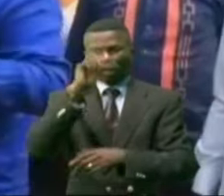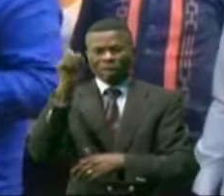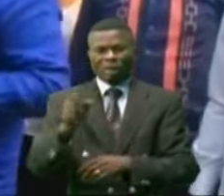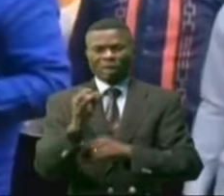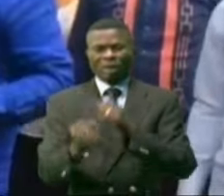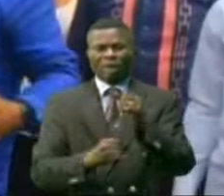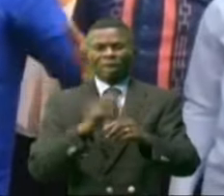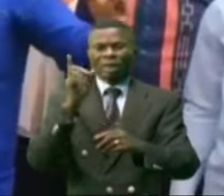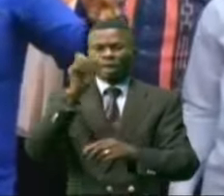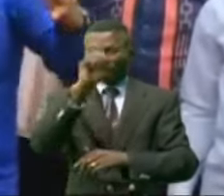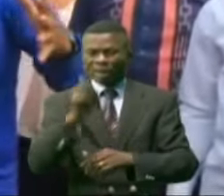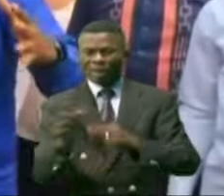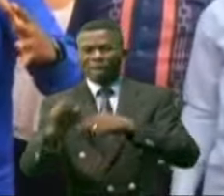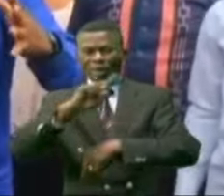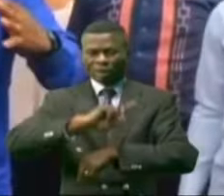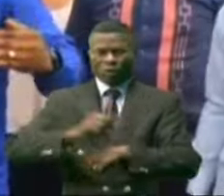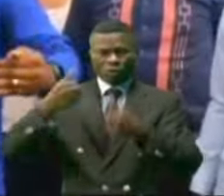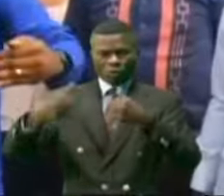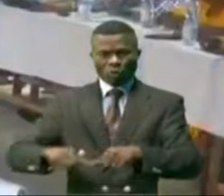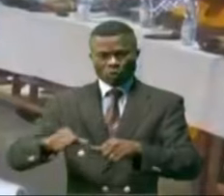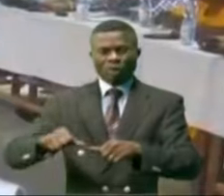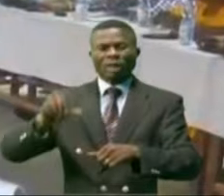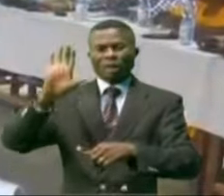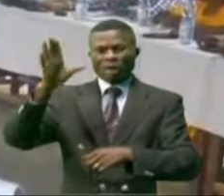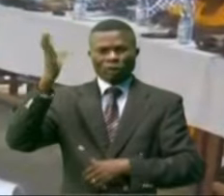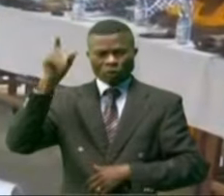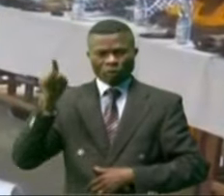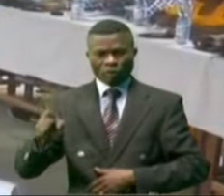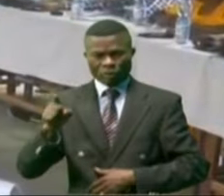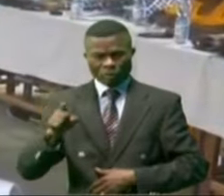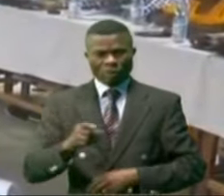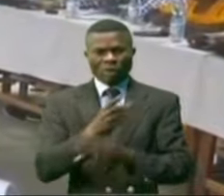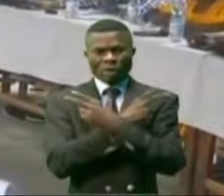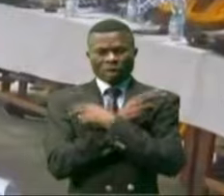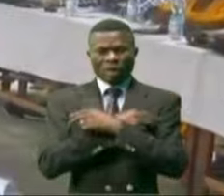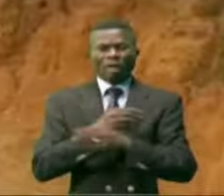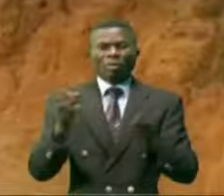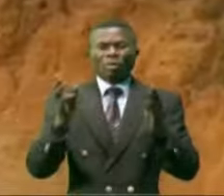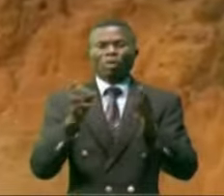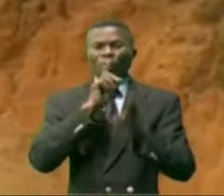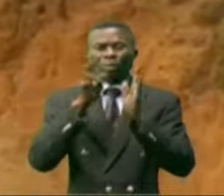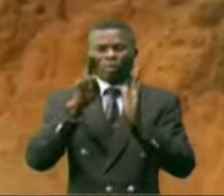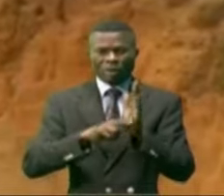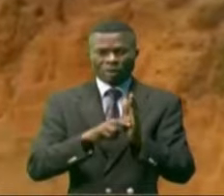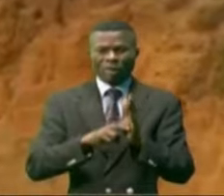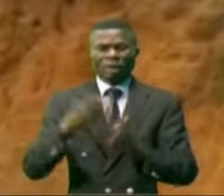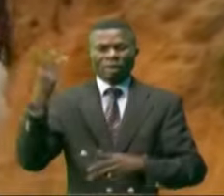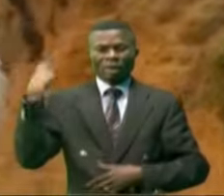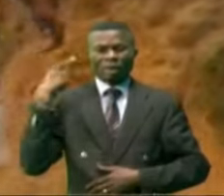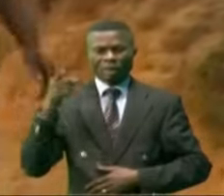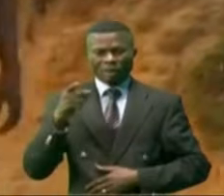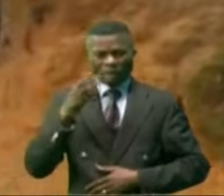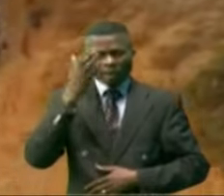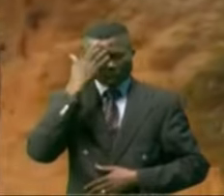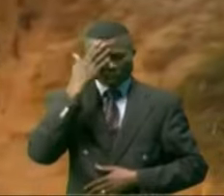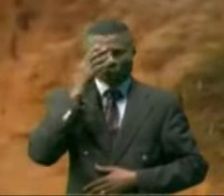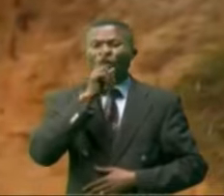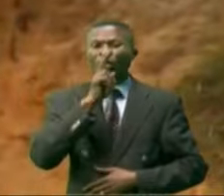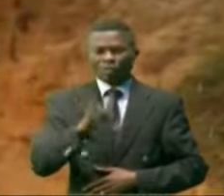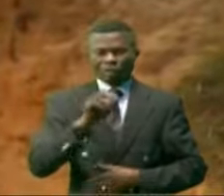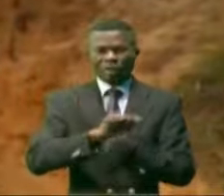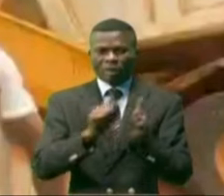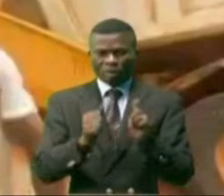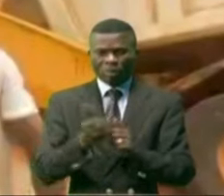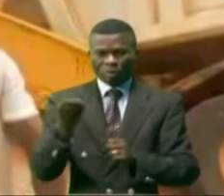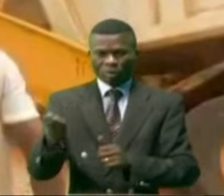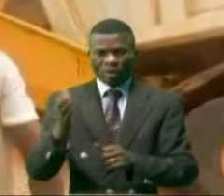dans sa circonscription électorale durant cette période. Pendant ses vacances parlementaires, l'honorable Tshipepele a palpé les réalités de l'exécution